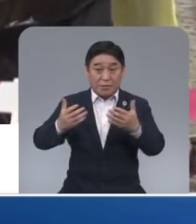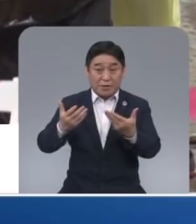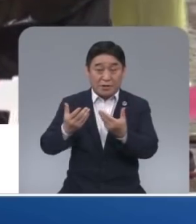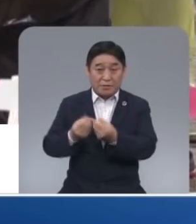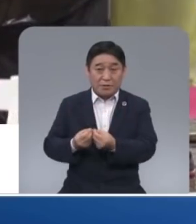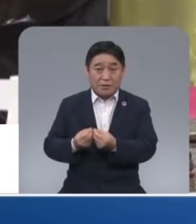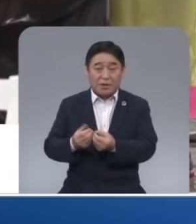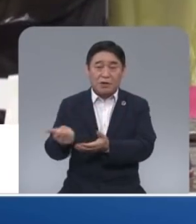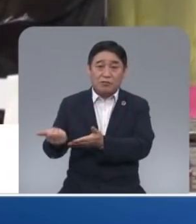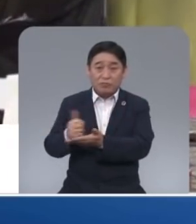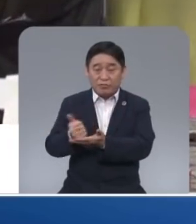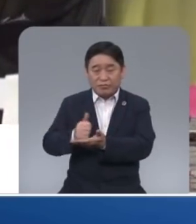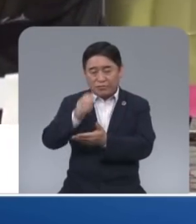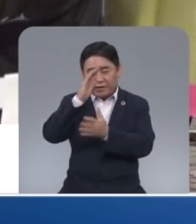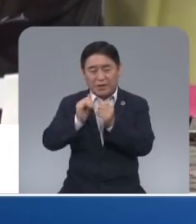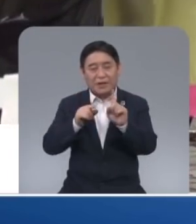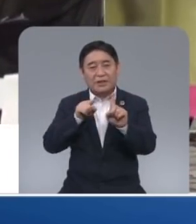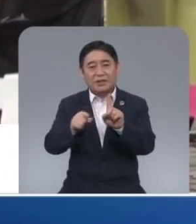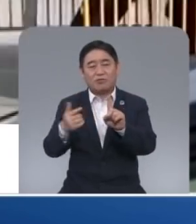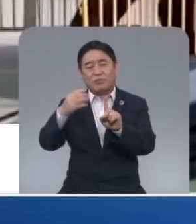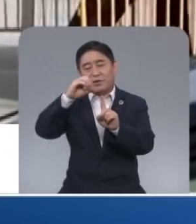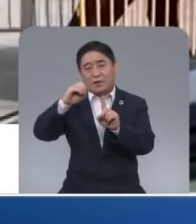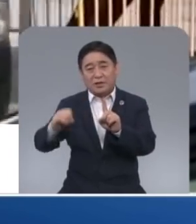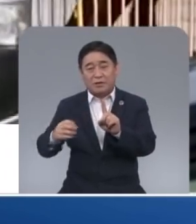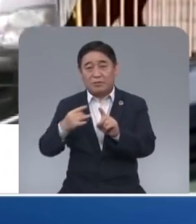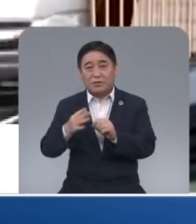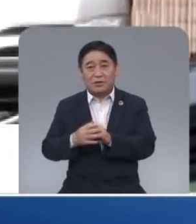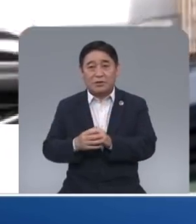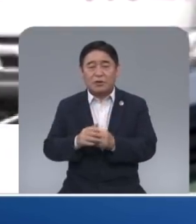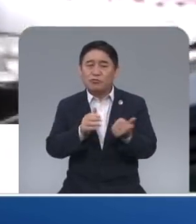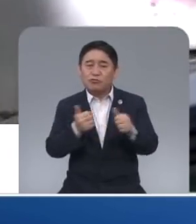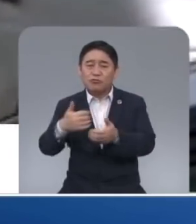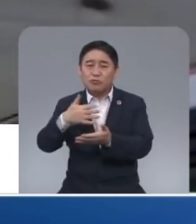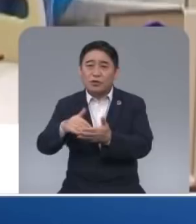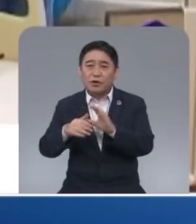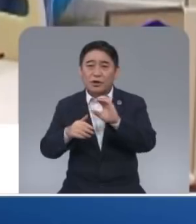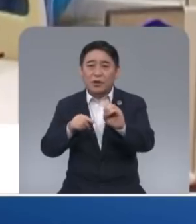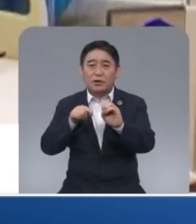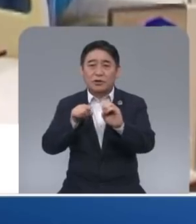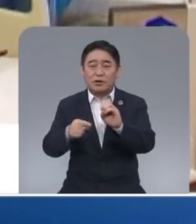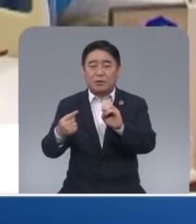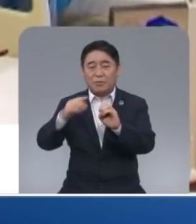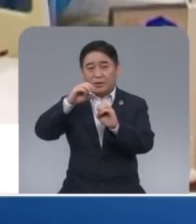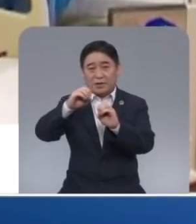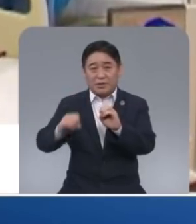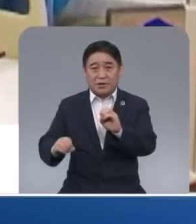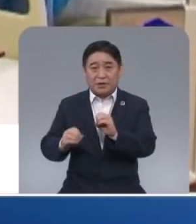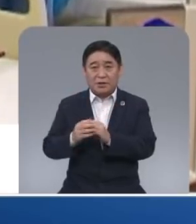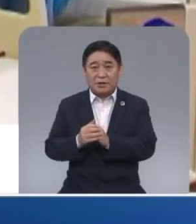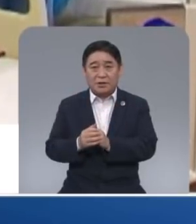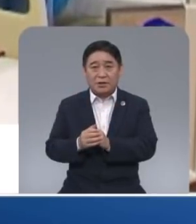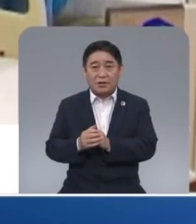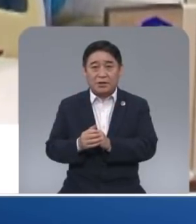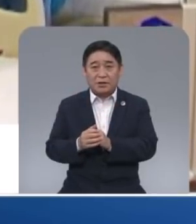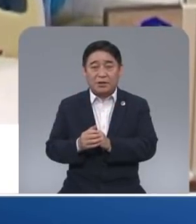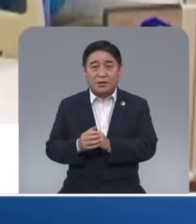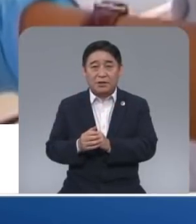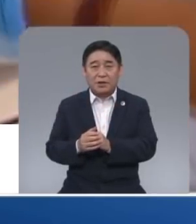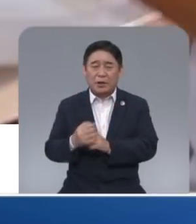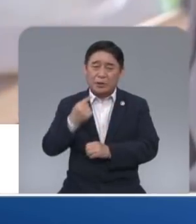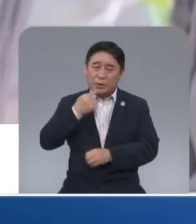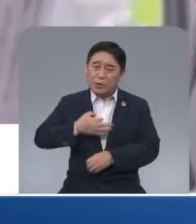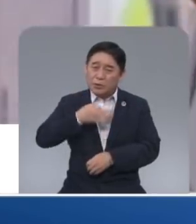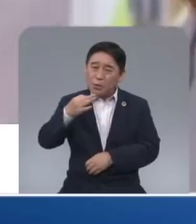있지만 위중증 환자는 1.9%에 불과하고 또 치명률은 0.1%입니다. 치명률 0.1%는